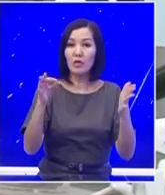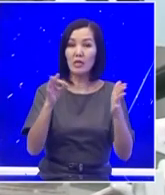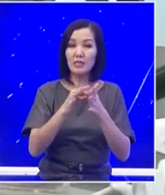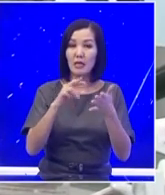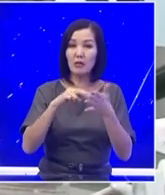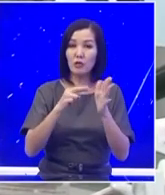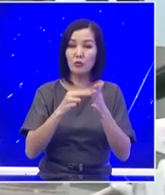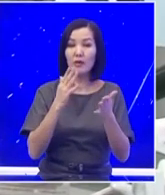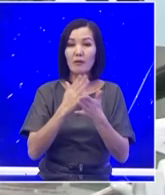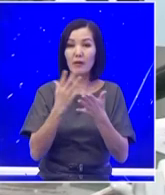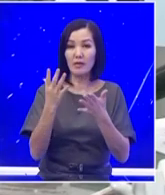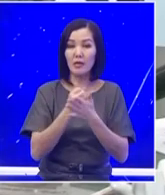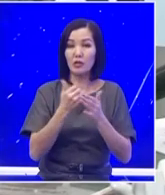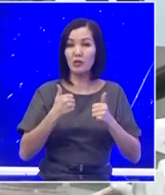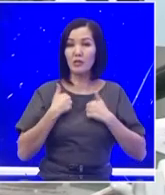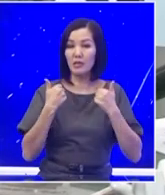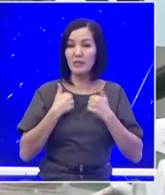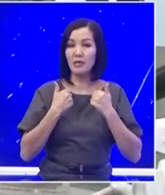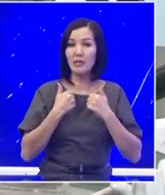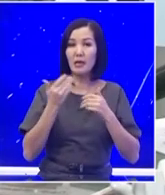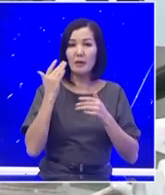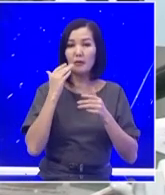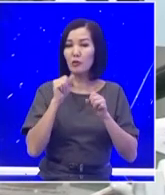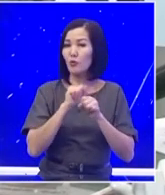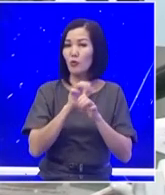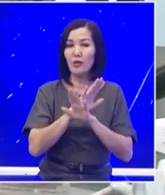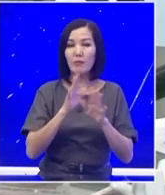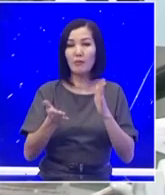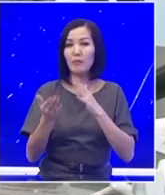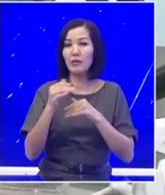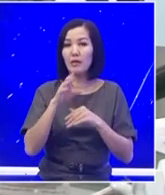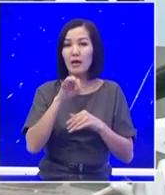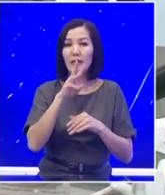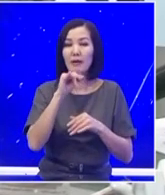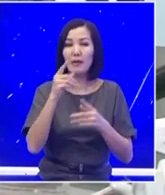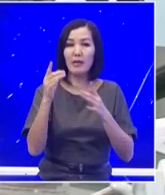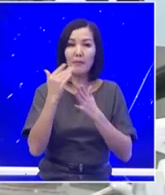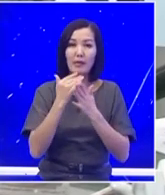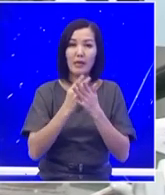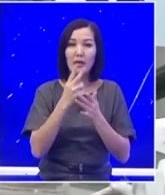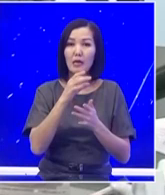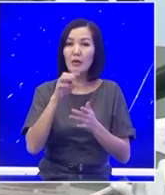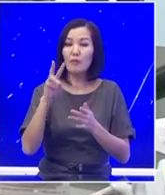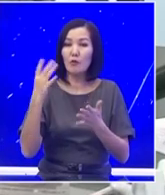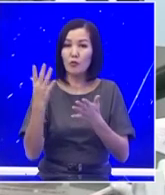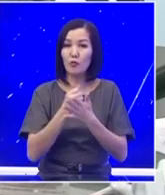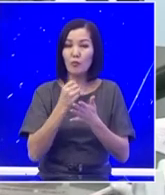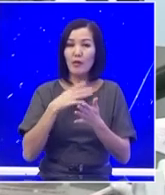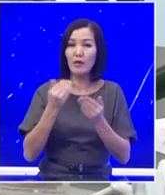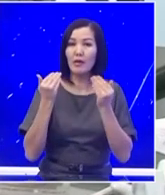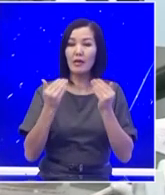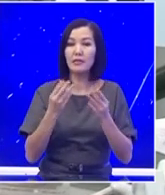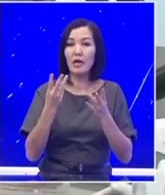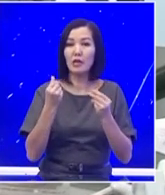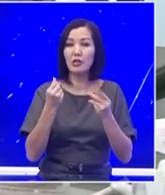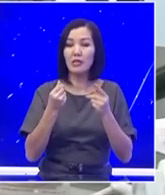қойған, нәтиже көрсетуге тырысады. Біз ешқашан тоқтап қалмаймыз. Былтыр Атамекен бағдарламасы арқылы 2 миллион теңге ұтып алғанбыз. Қазір сол